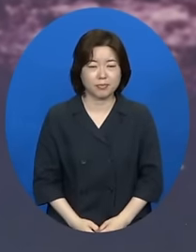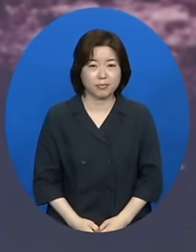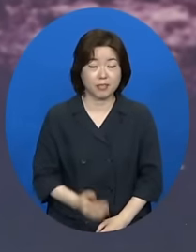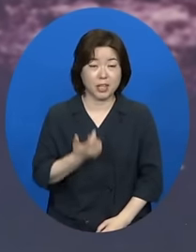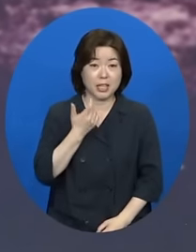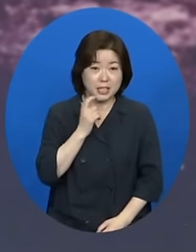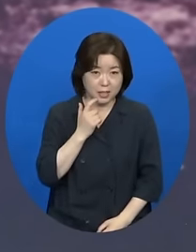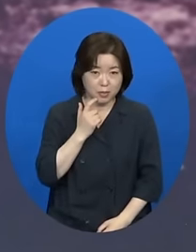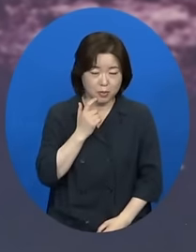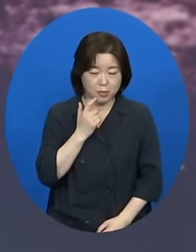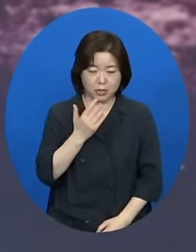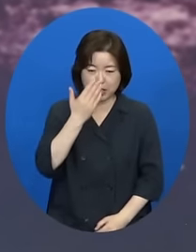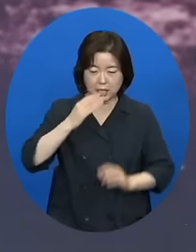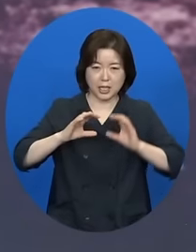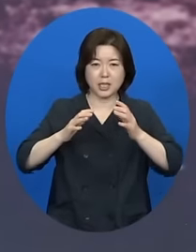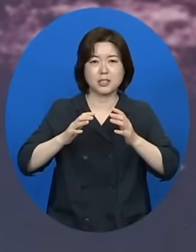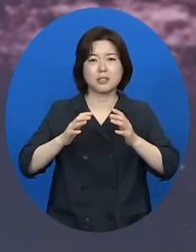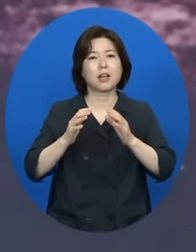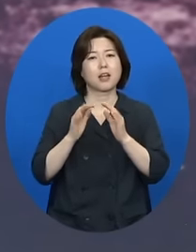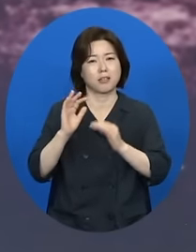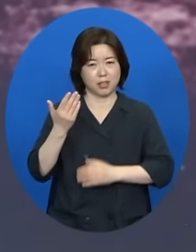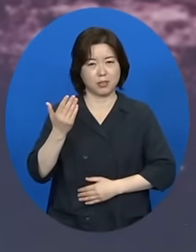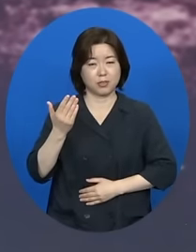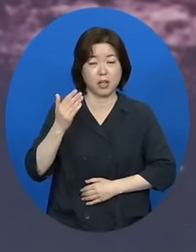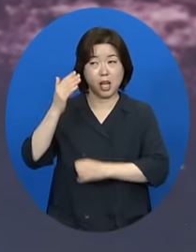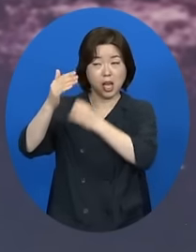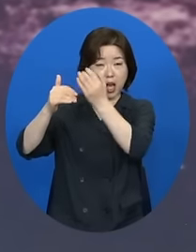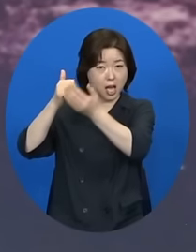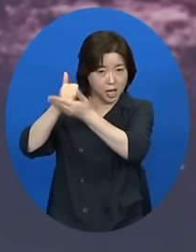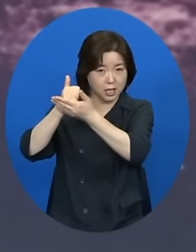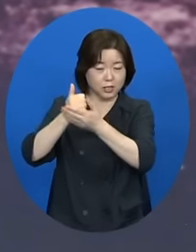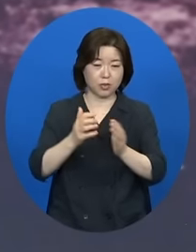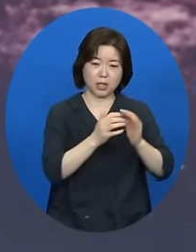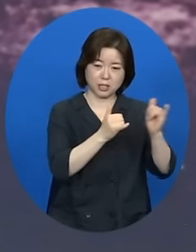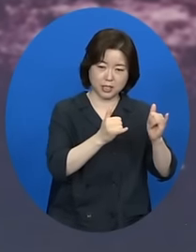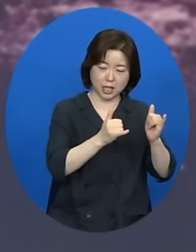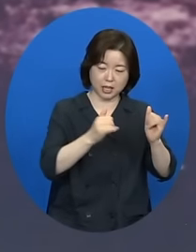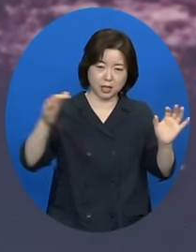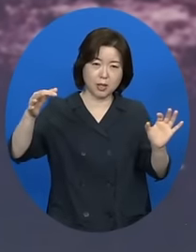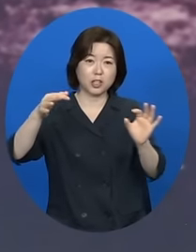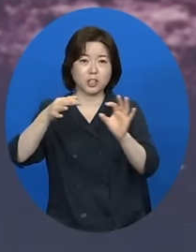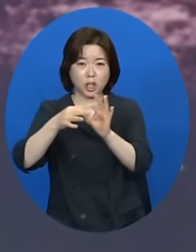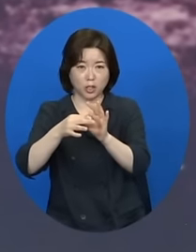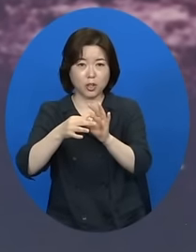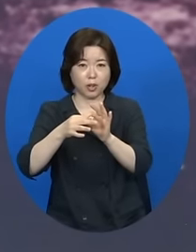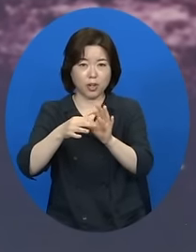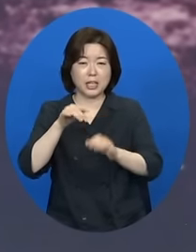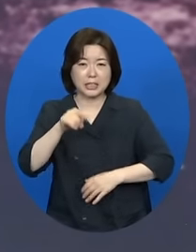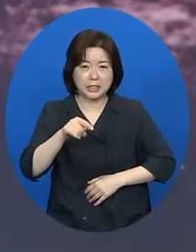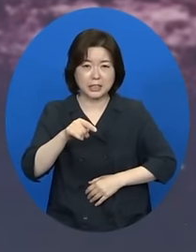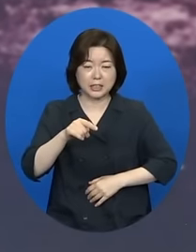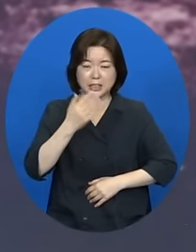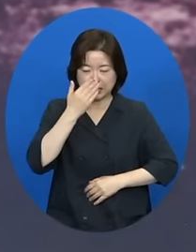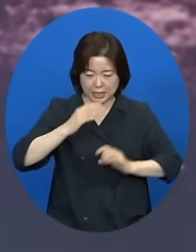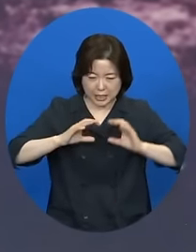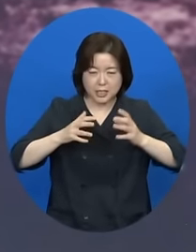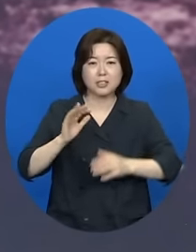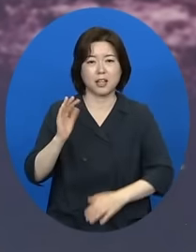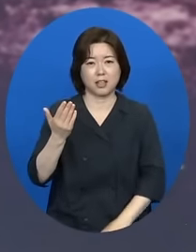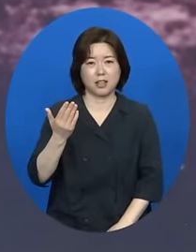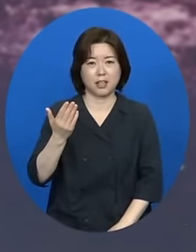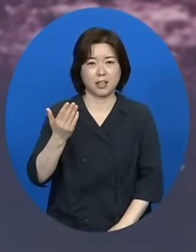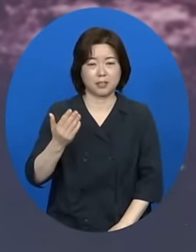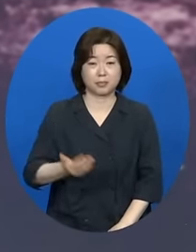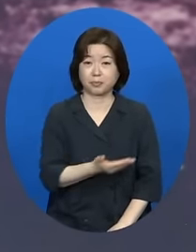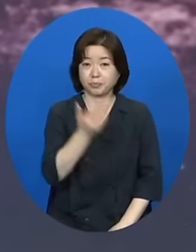야곱은 이제 이스라엘이 되었습니다. 하나님과 사람 사이를 연결시키는 그 이스라엘이에요.